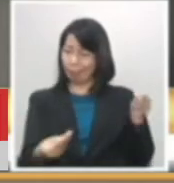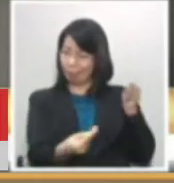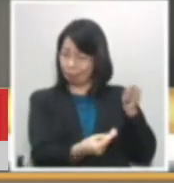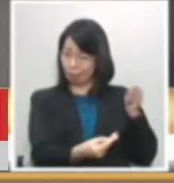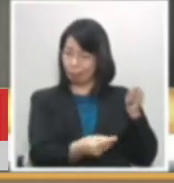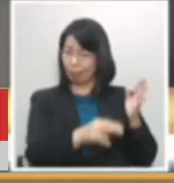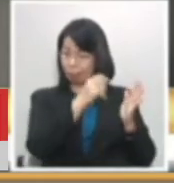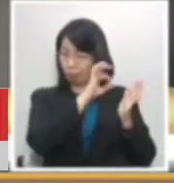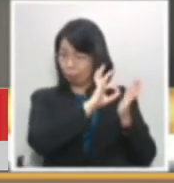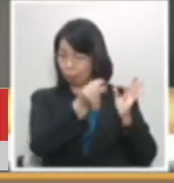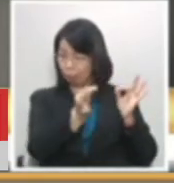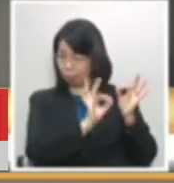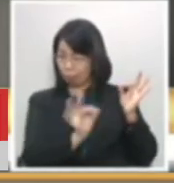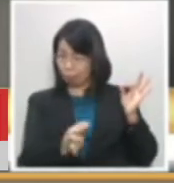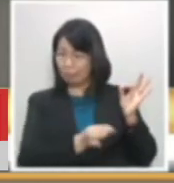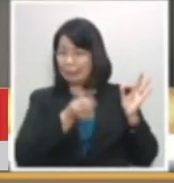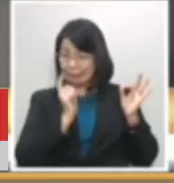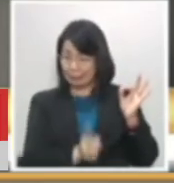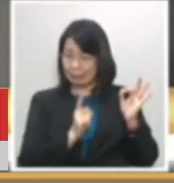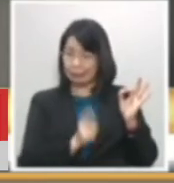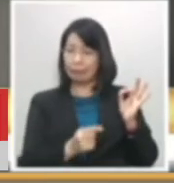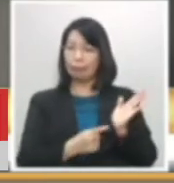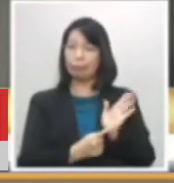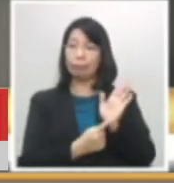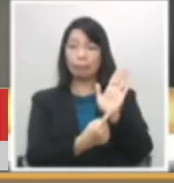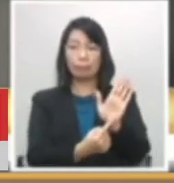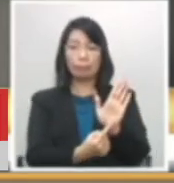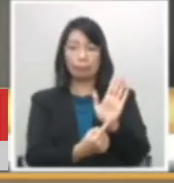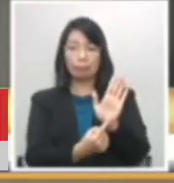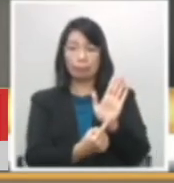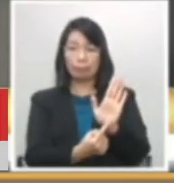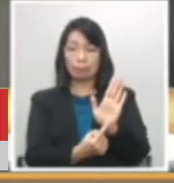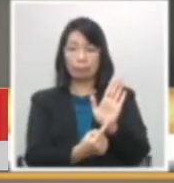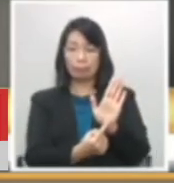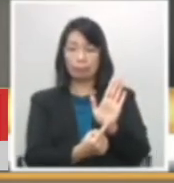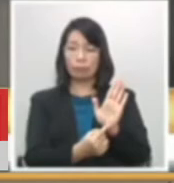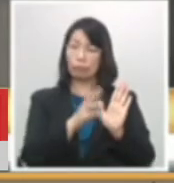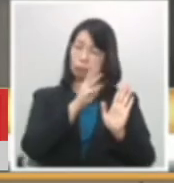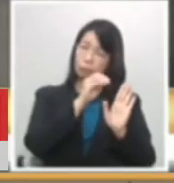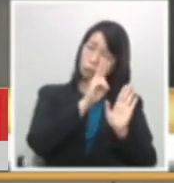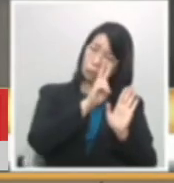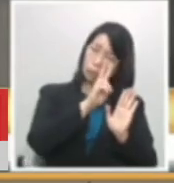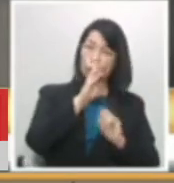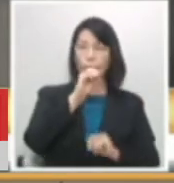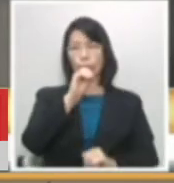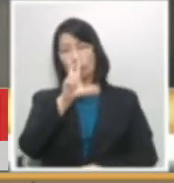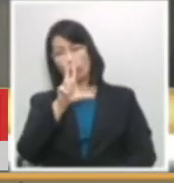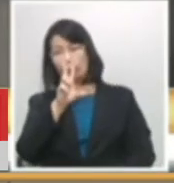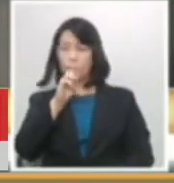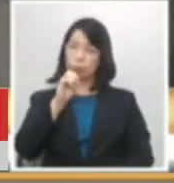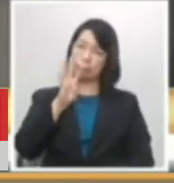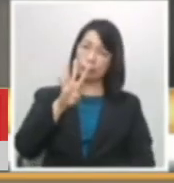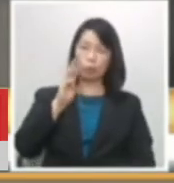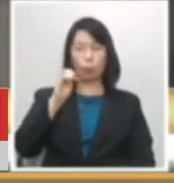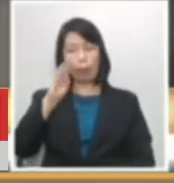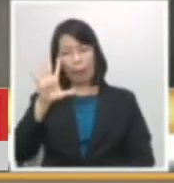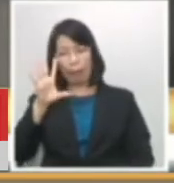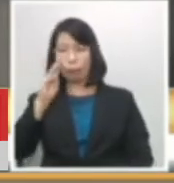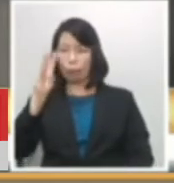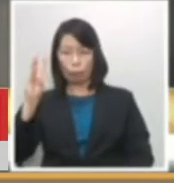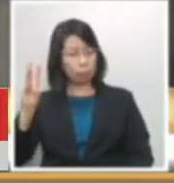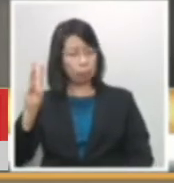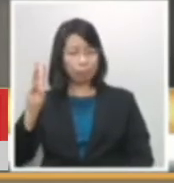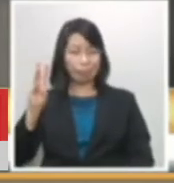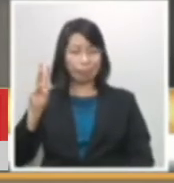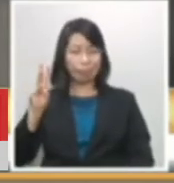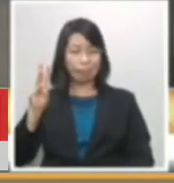งๆ62เริ่มที่62เนาะ62 63 64 65 66สุดท้